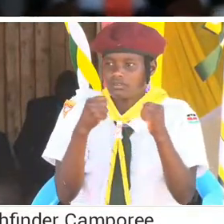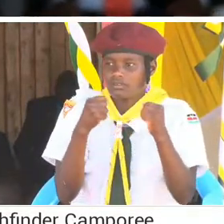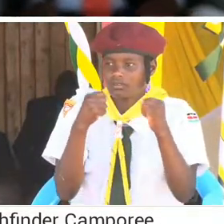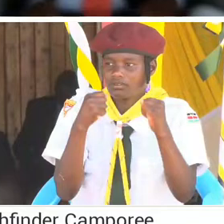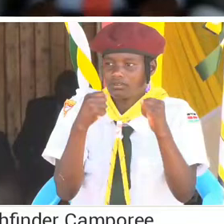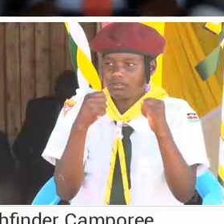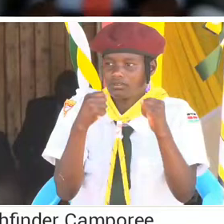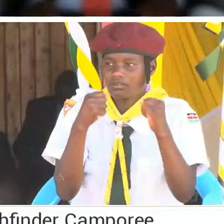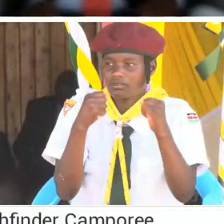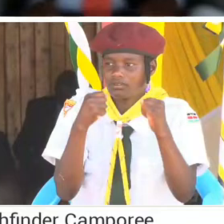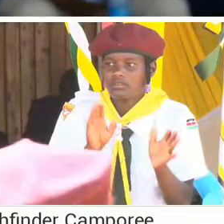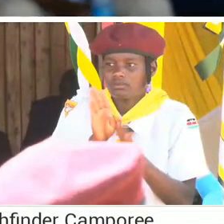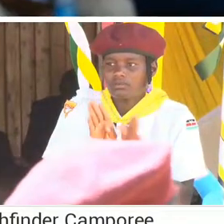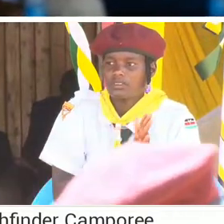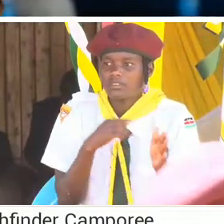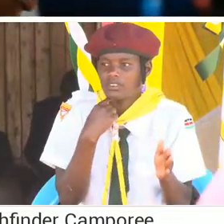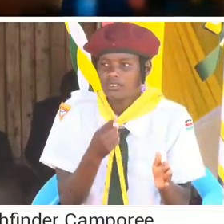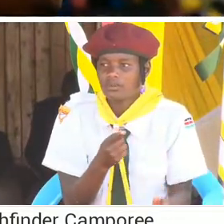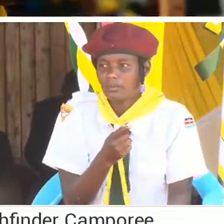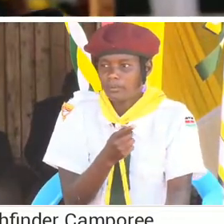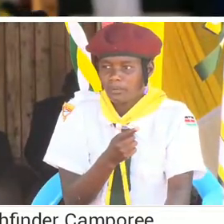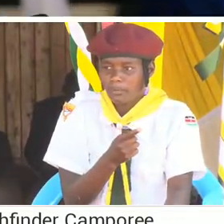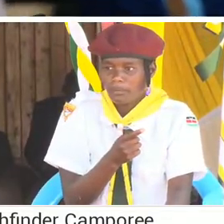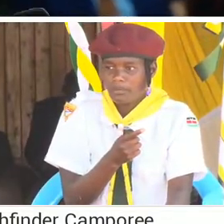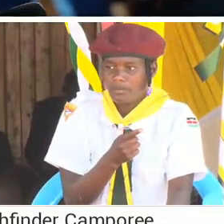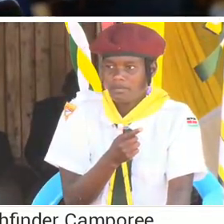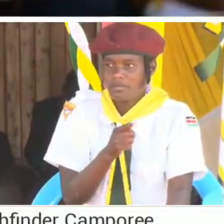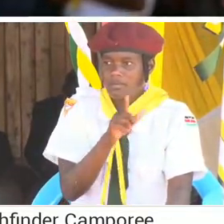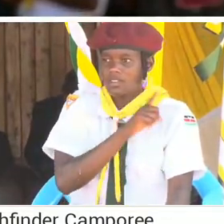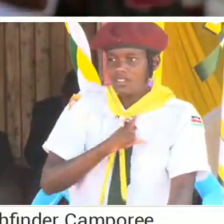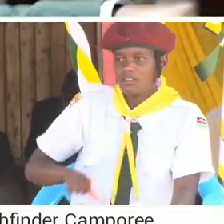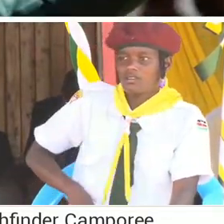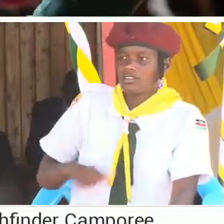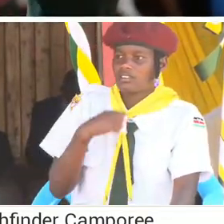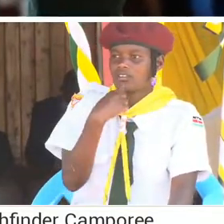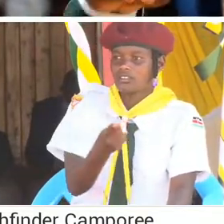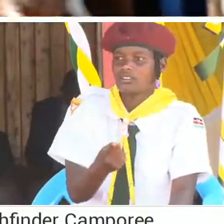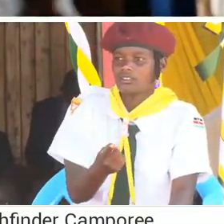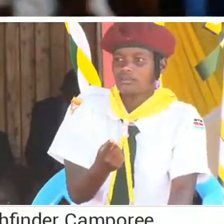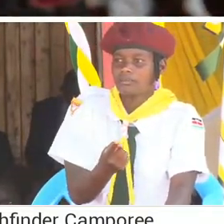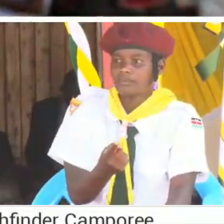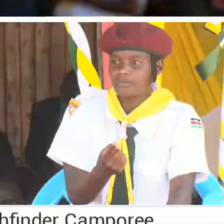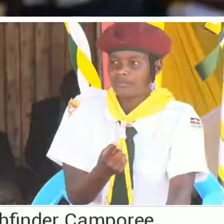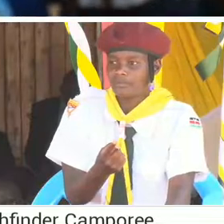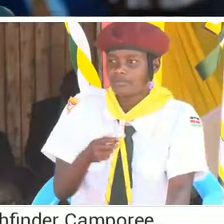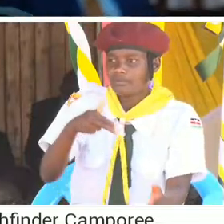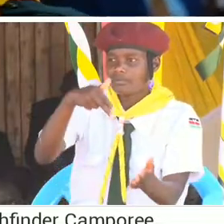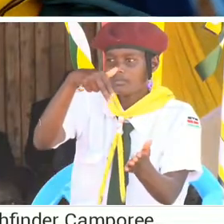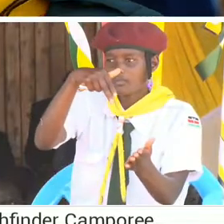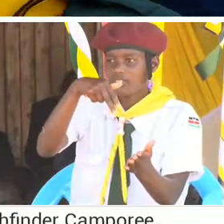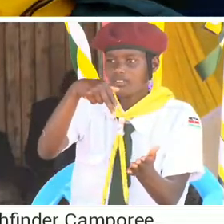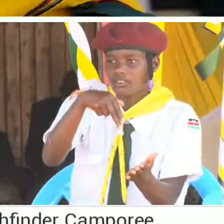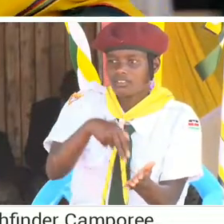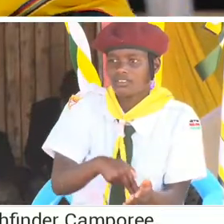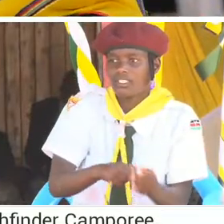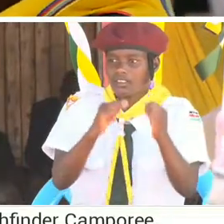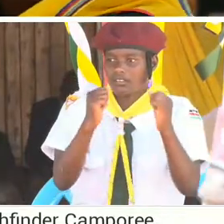Jeremiah 6:16. Neno la Bwana linachosema. Bwana asema hivi. Bwana asema hivi. Simameni katika njia